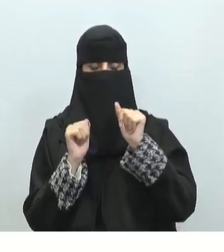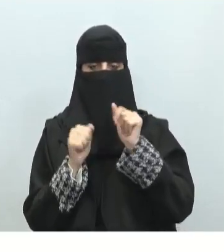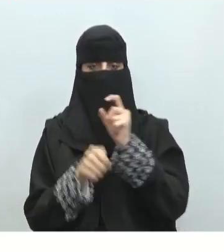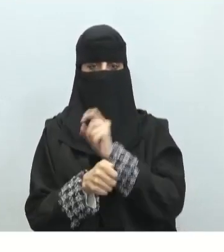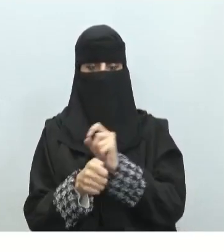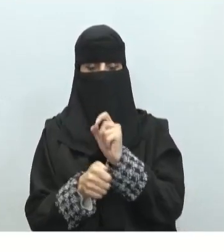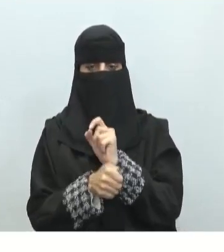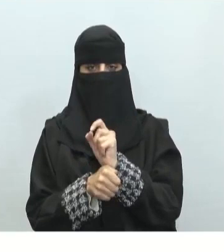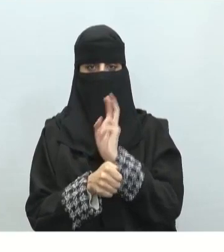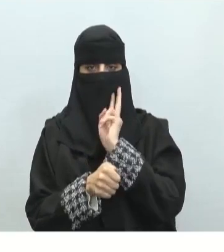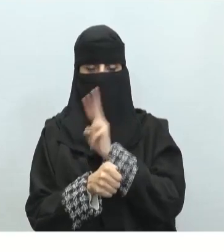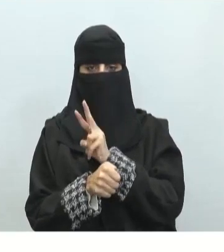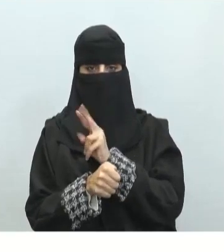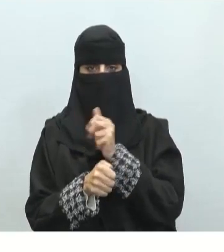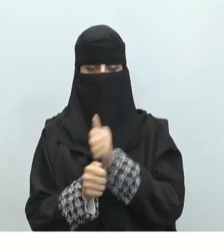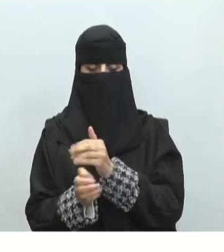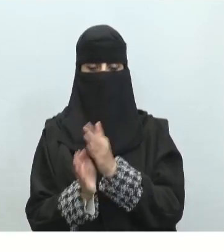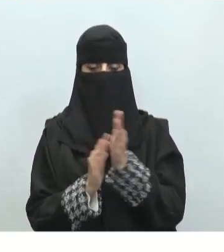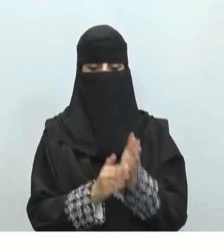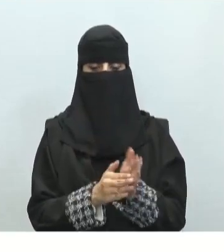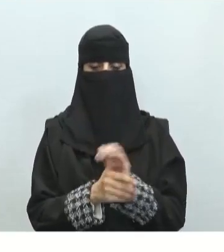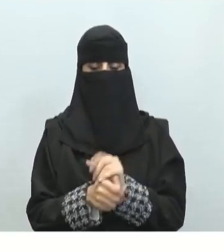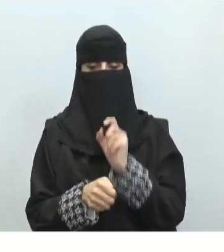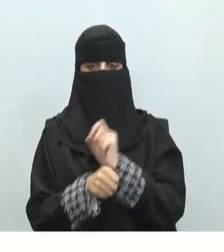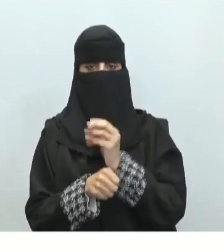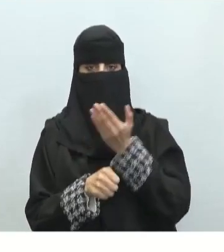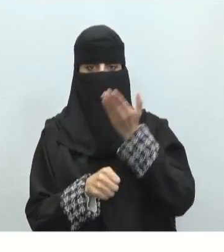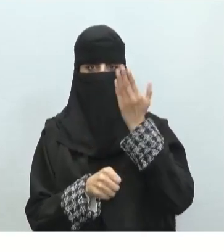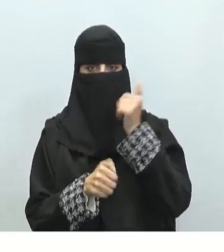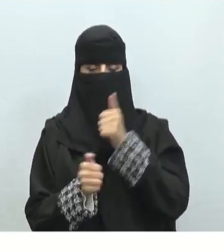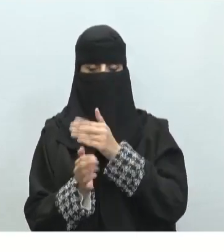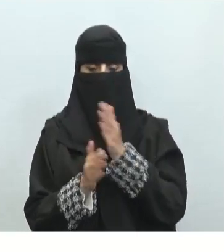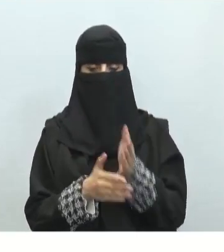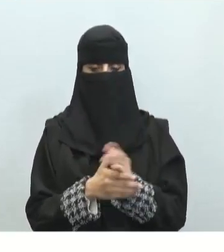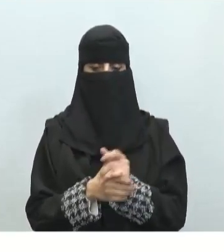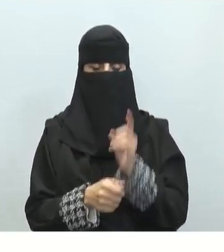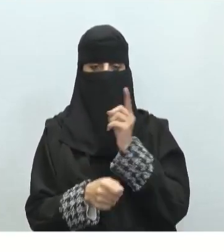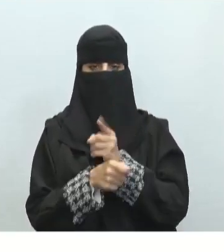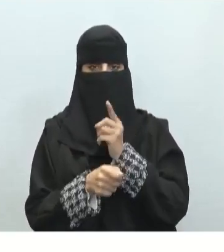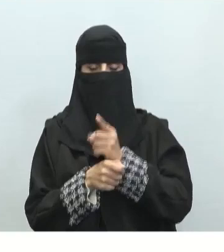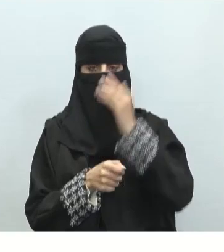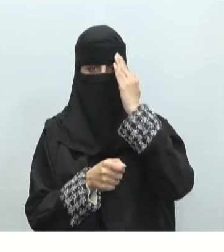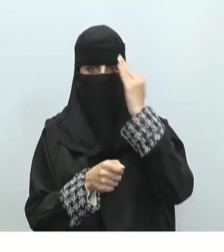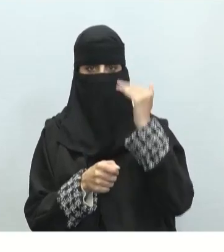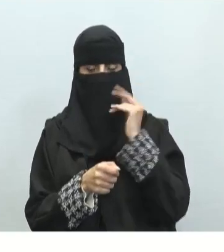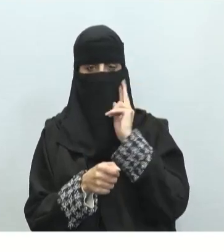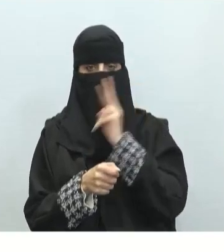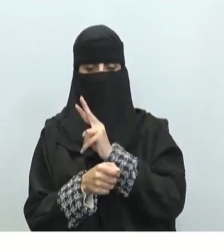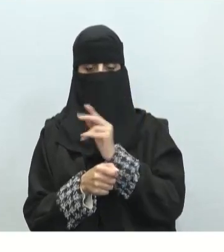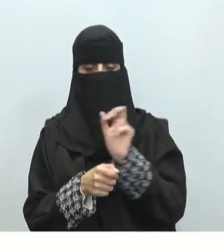اتينا بفعل مناسب شرحت الم ل اصبحت هنا